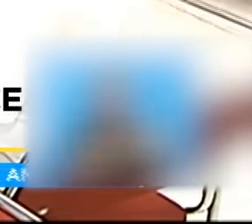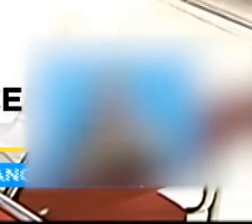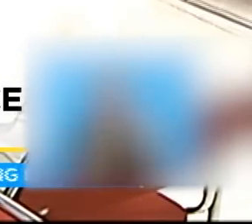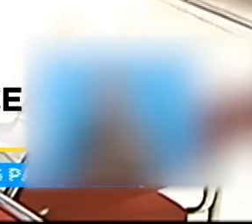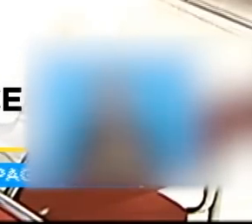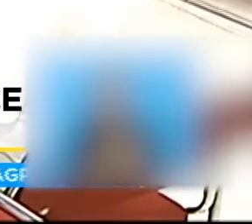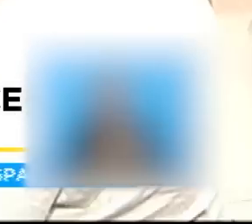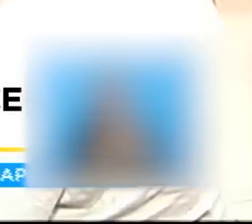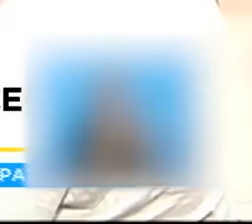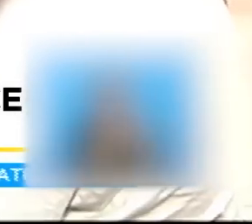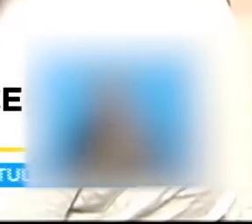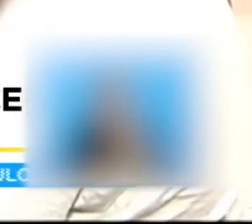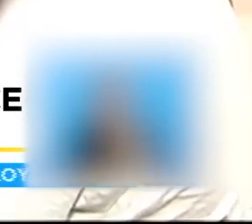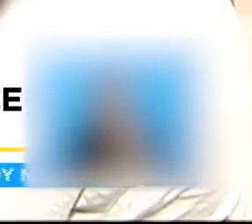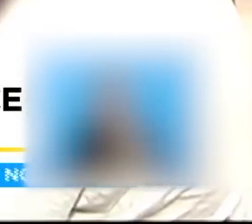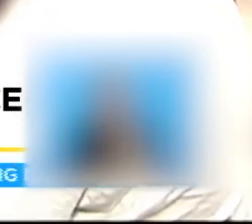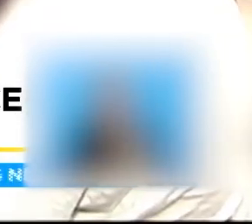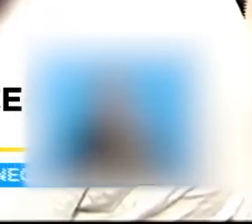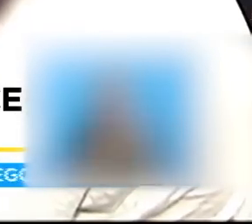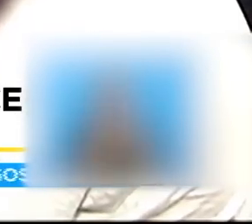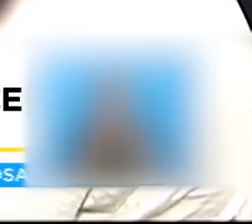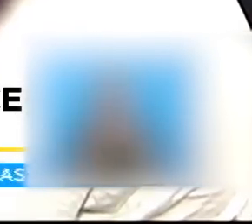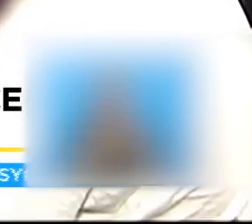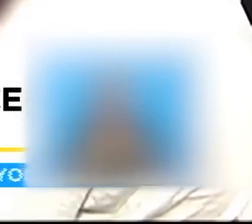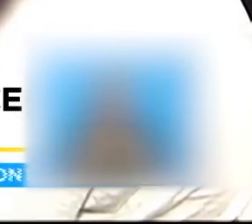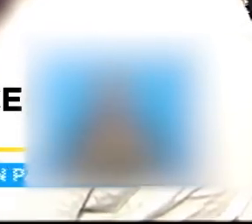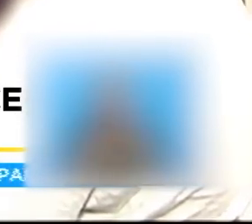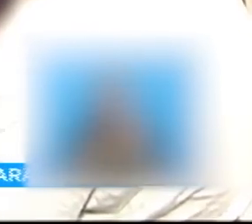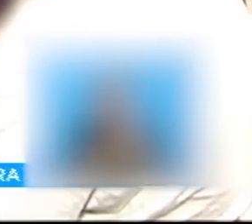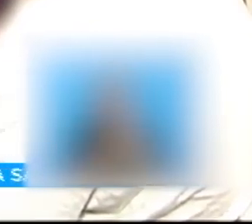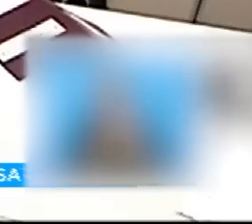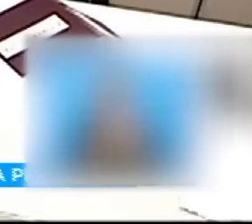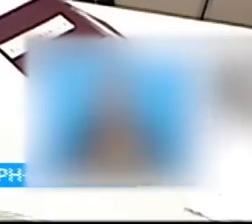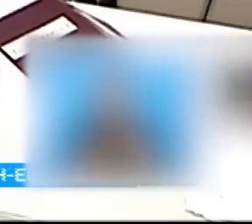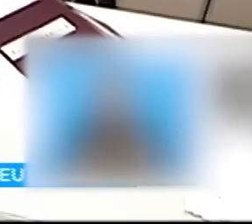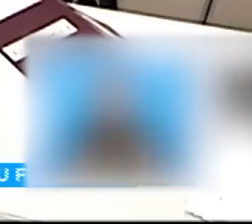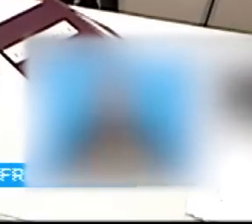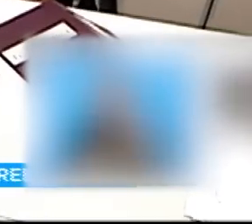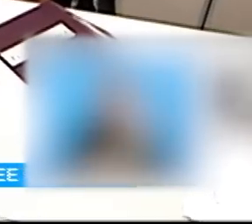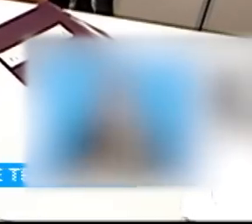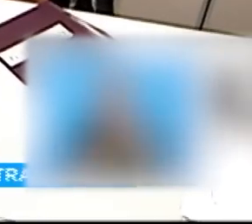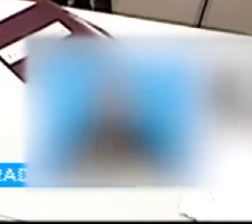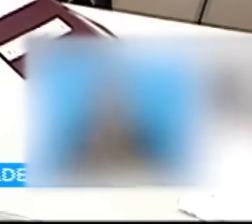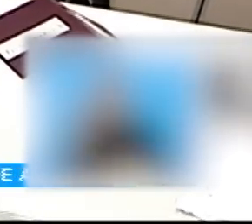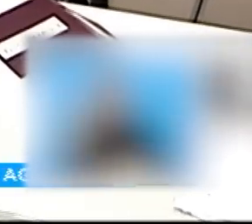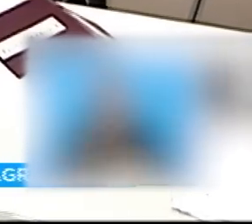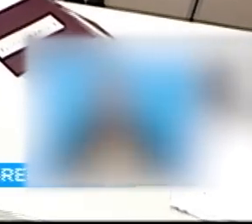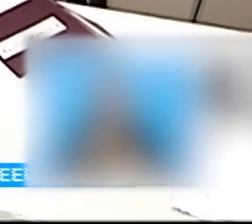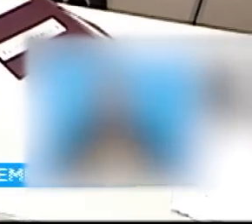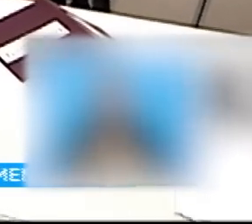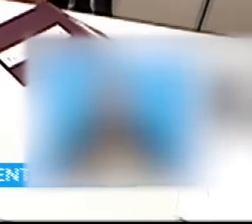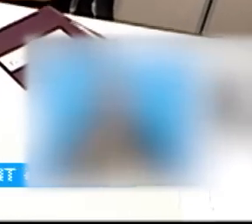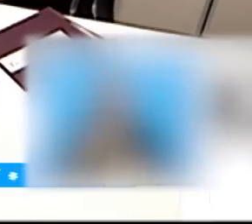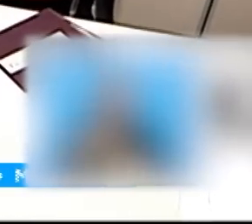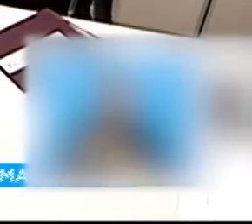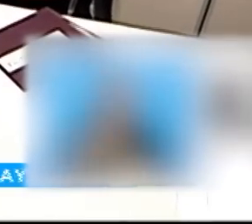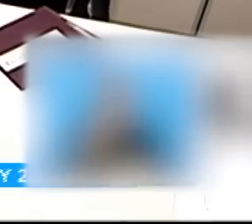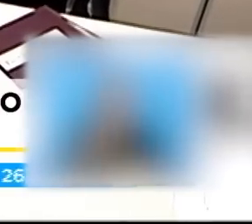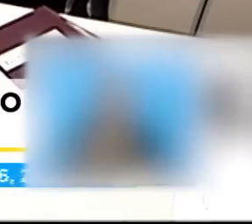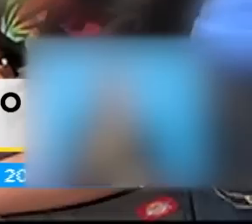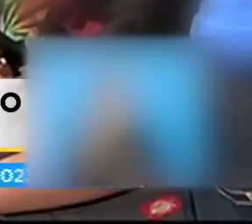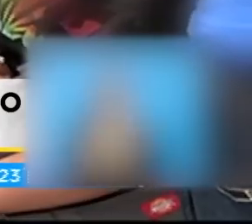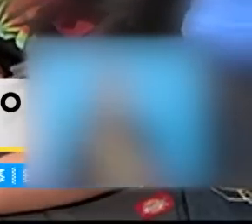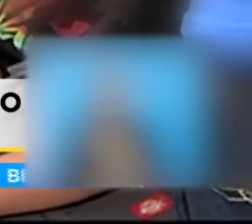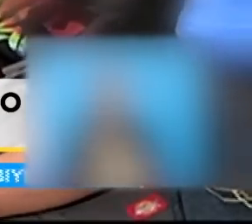titirang OFWs para ma-schedule. Tutulungan din sila ng ahensya na makahanap ng ibang trabaho dito sa Pinas o abroad. Ang